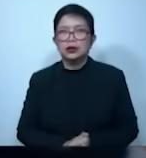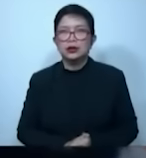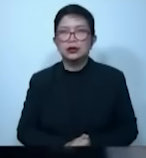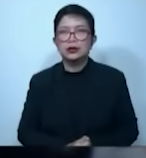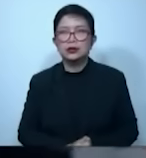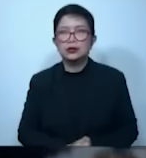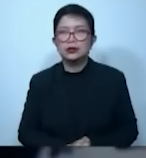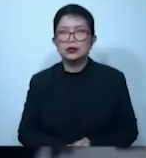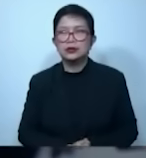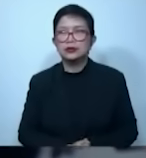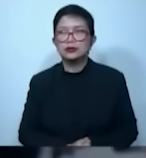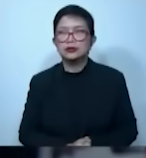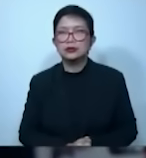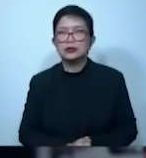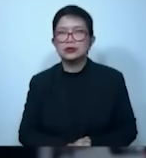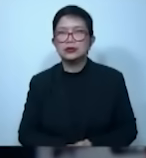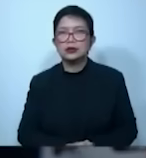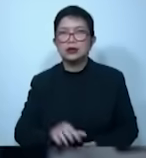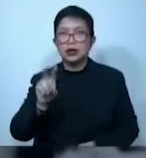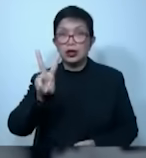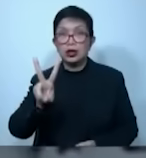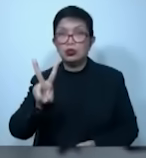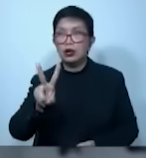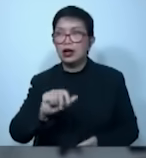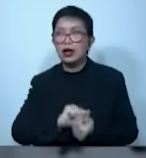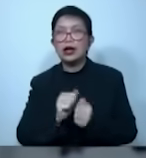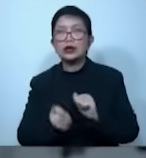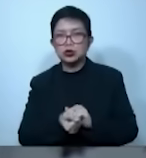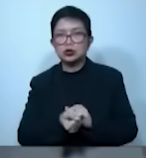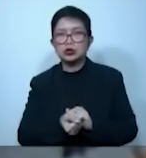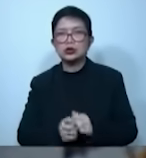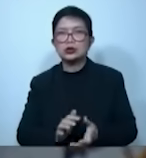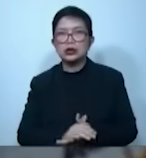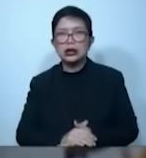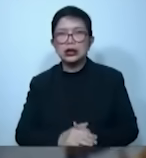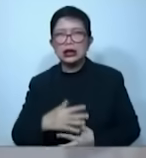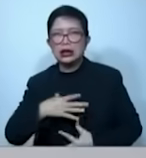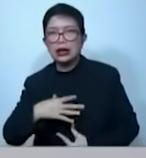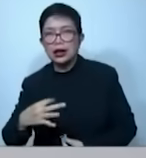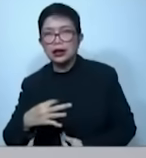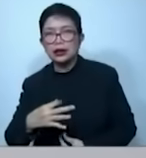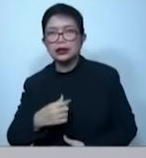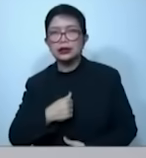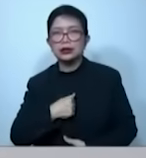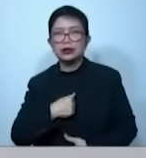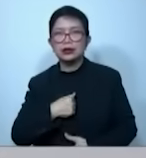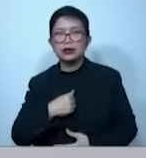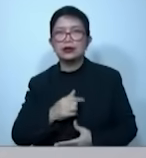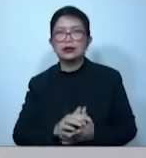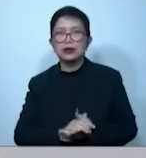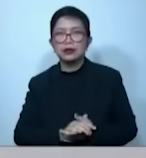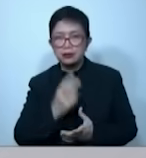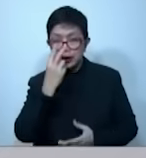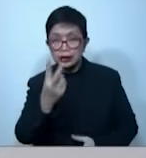sekarang ada dua peristiwa yang menarik perhatian dan perlu kita bahas di sini